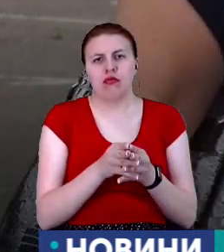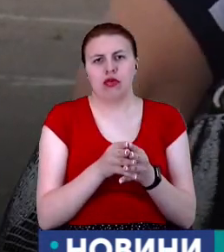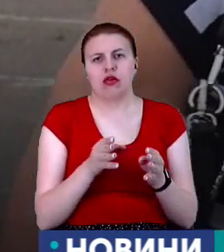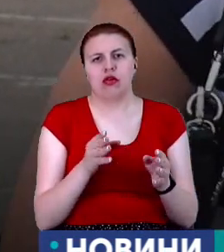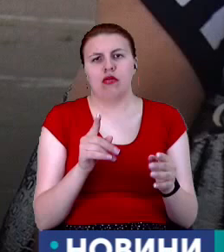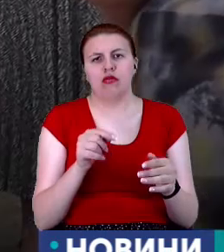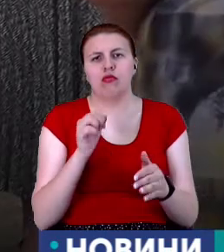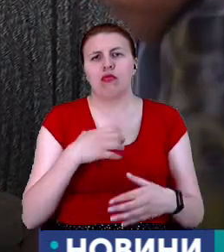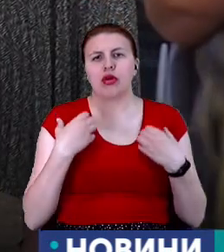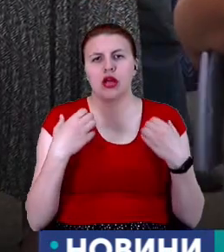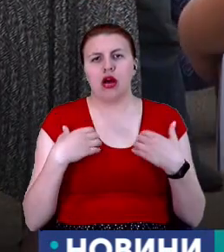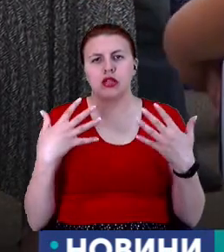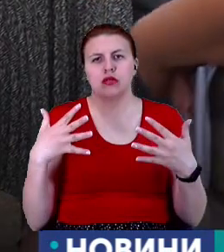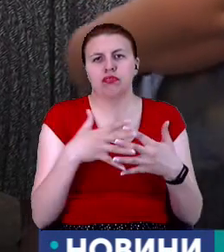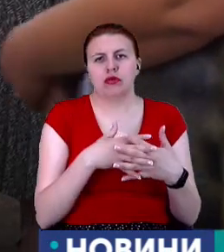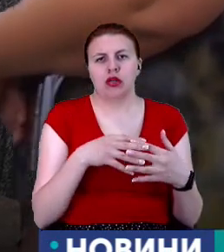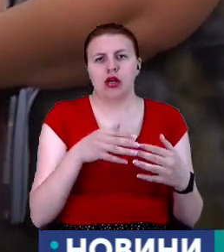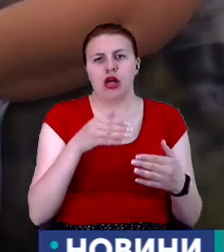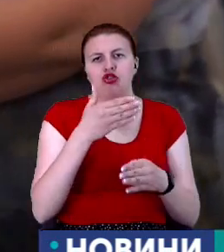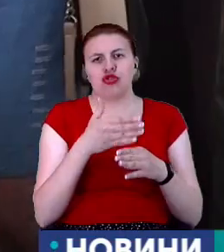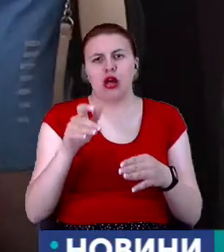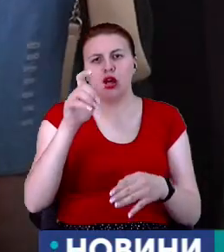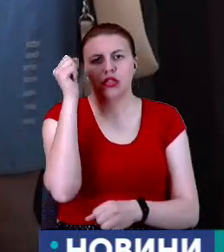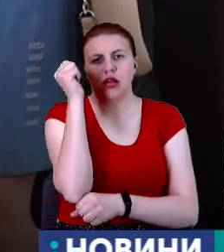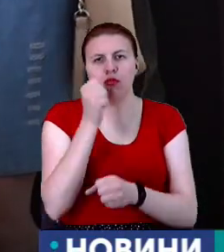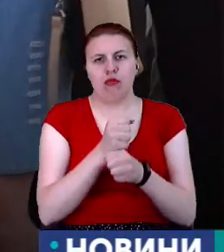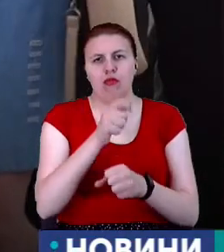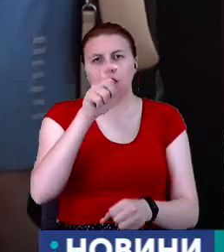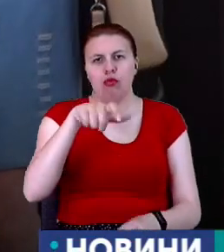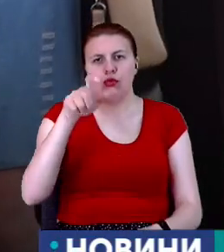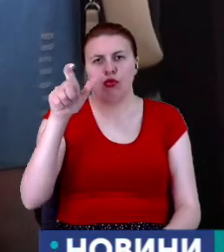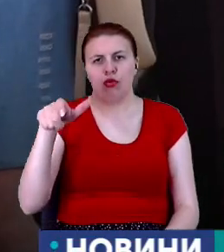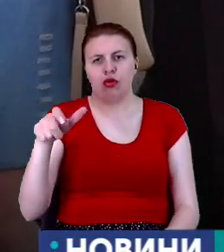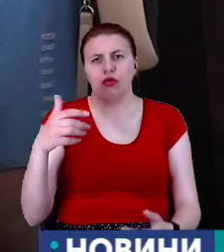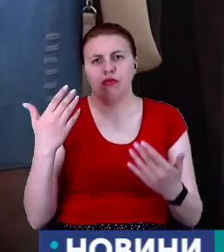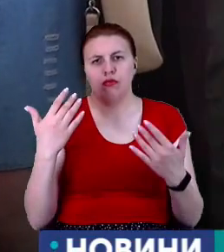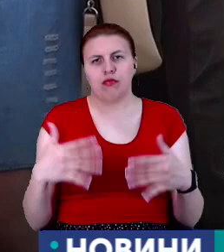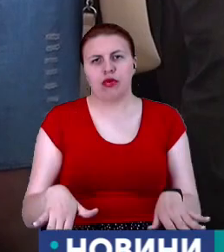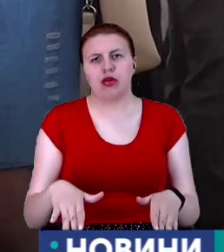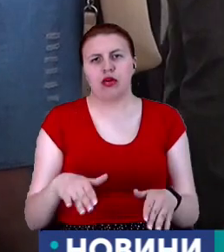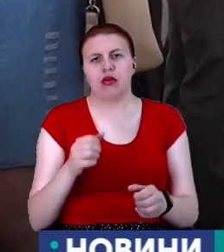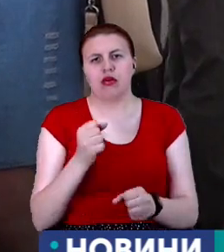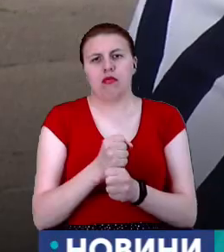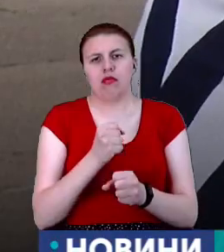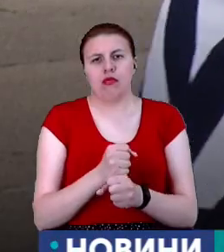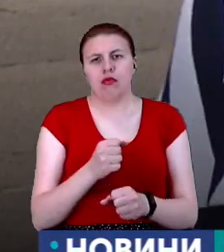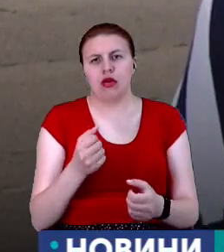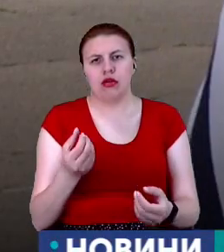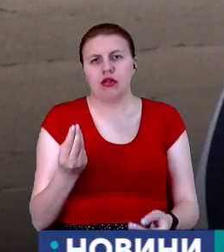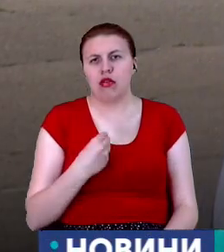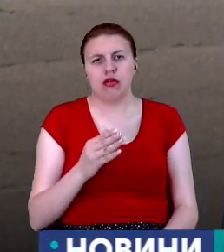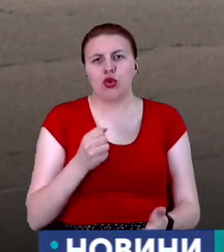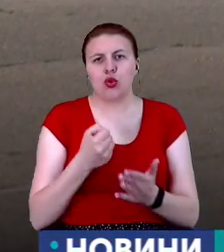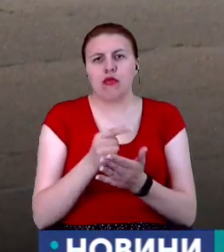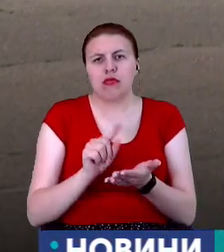2 підприємств частина працівників втратить роботу. Не дають на пенсії на роботу, 2 пальці залишилось на пенсії. За словами